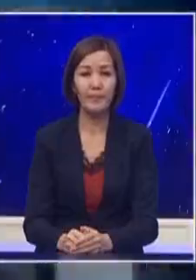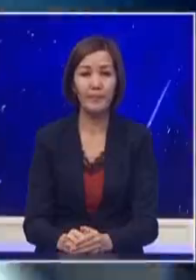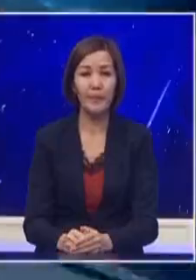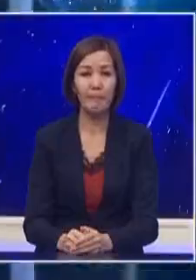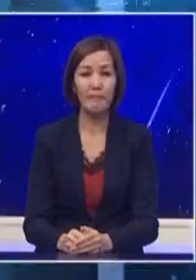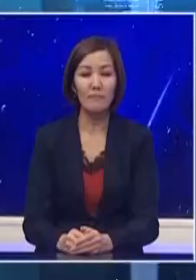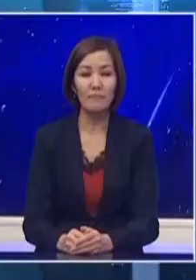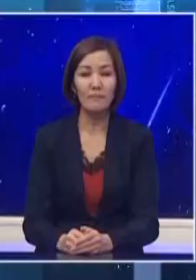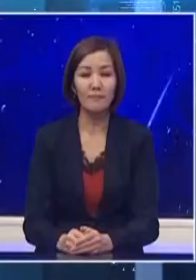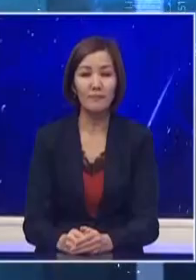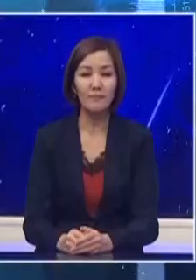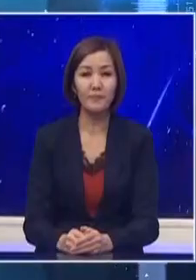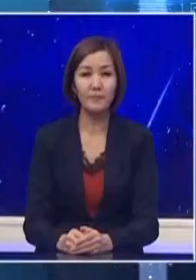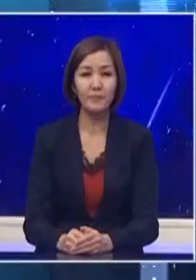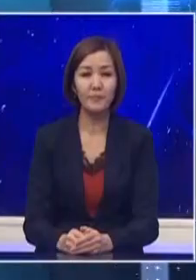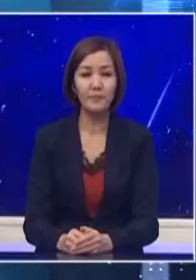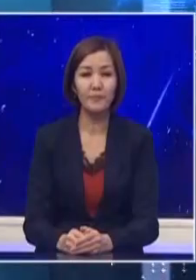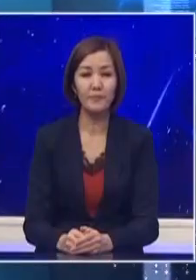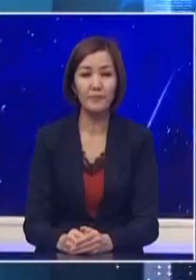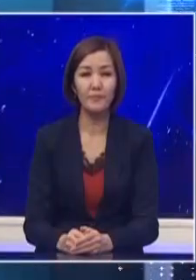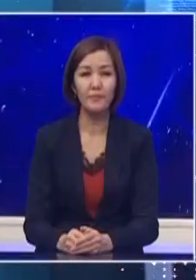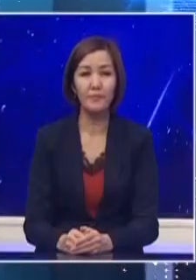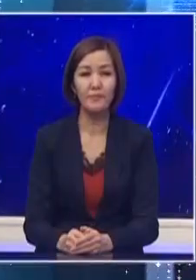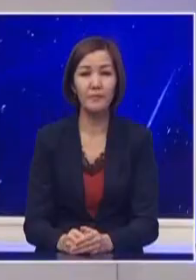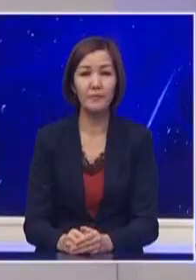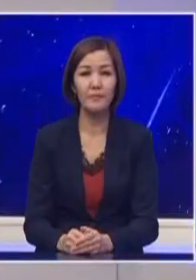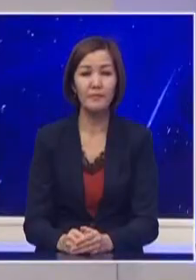Хангелді Ахметханов, Жетісу арнасы.